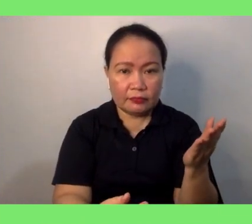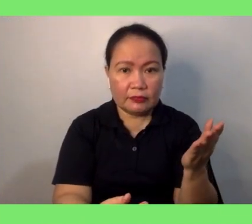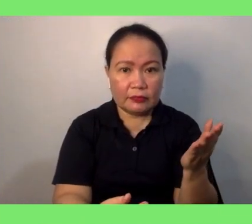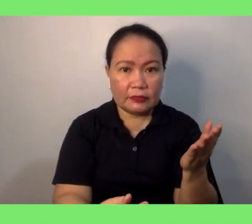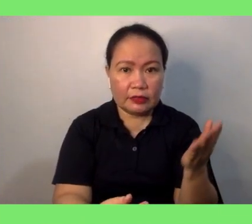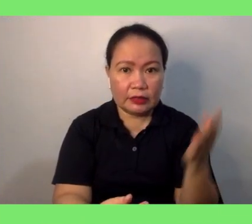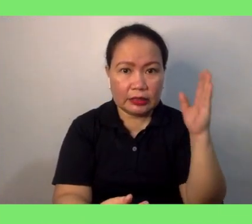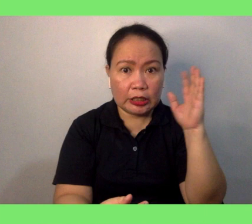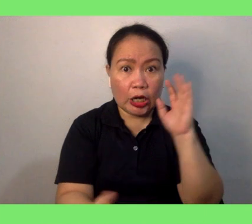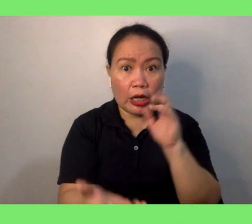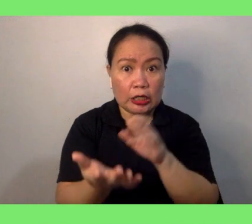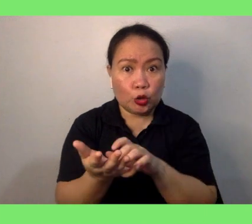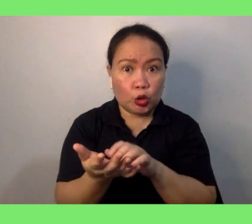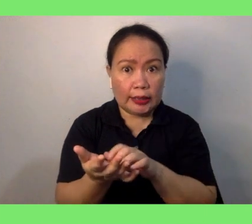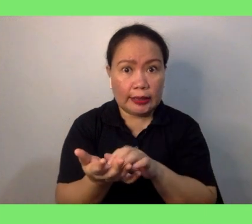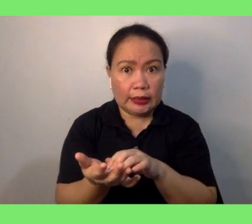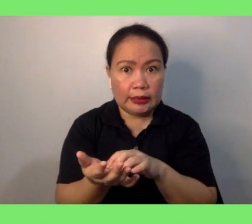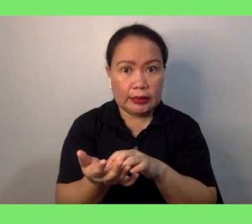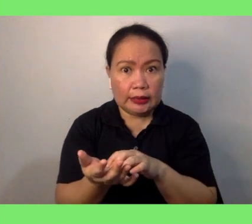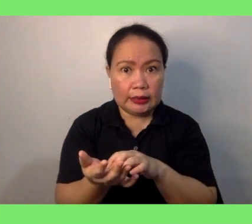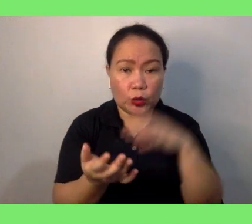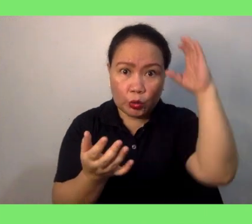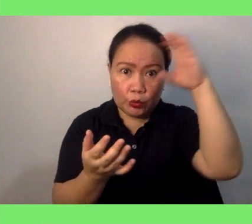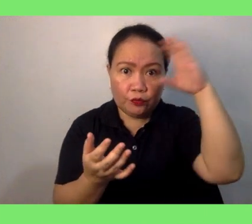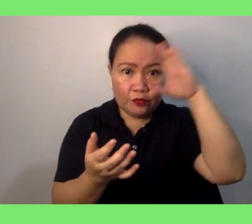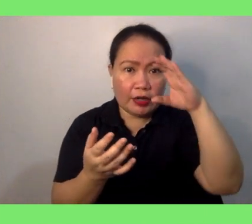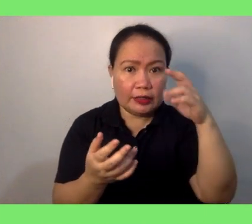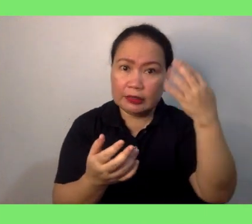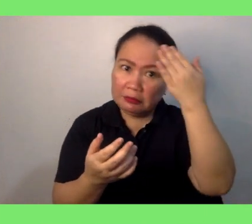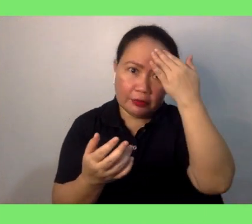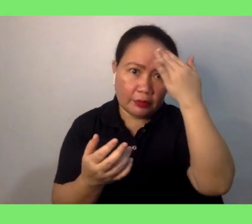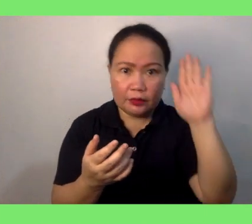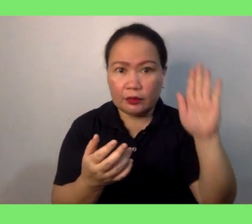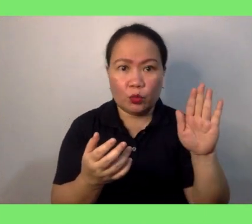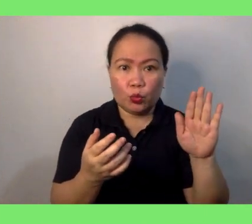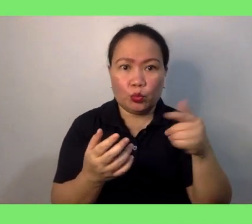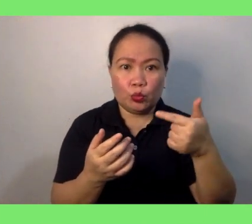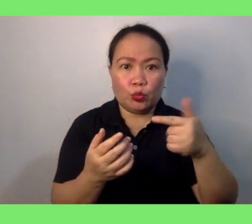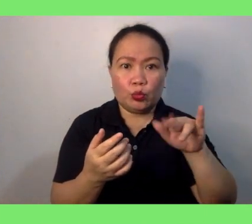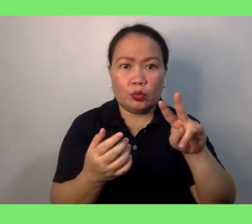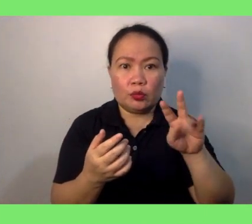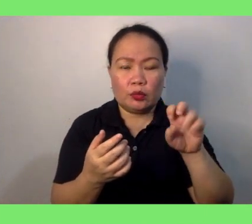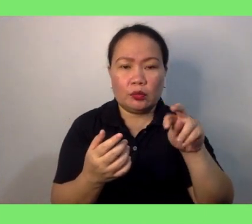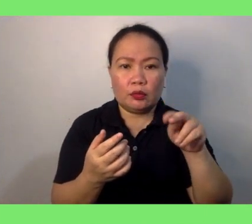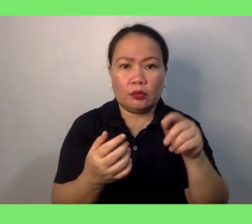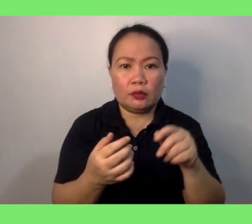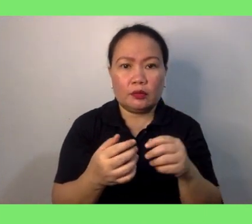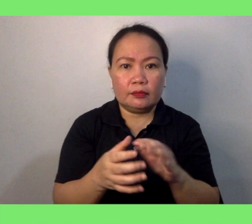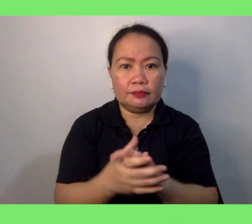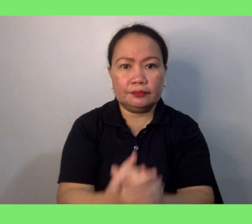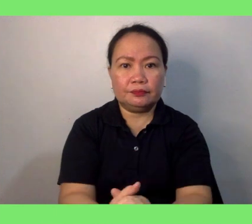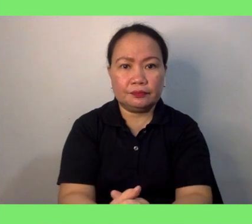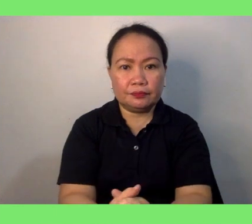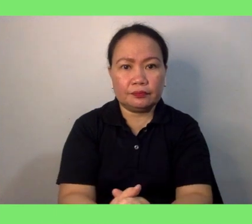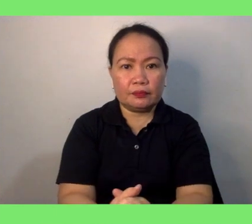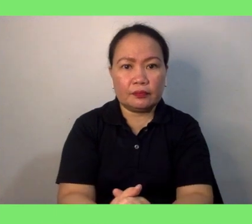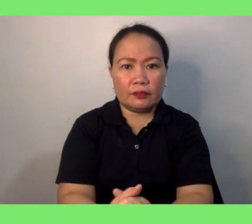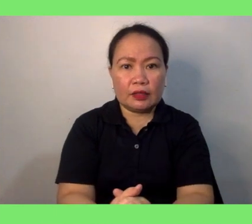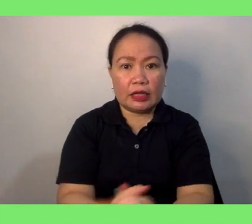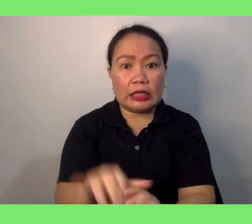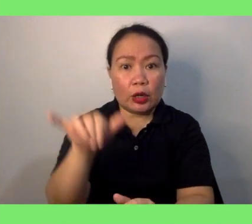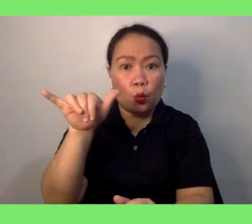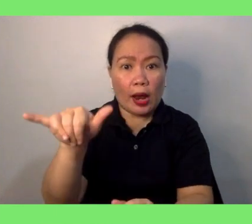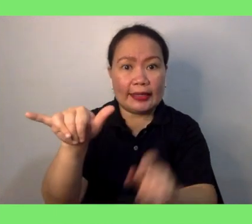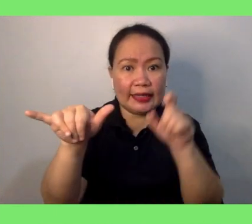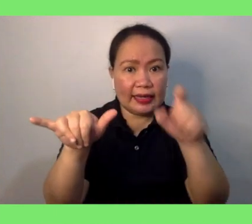the unknown in the given figure. So, unknown, ito yung mga variable. So, ano kaya mga sukat ng mga yan? Yan ang